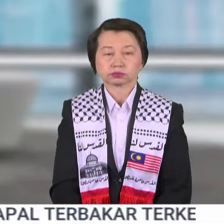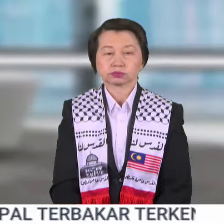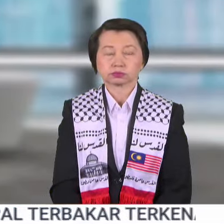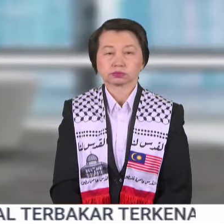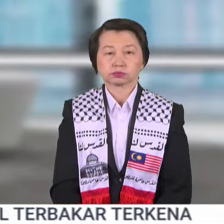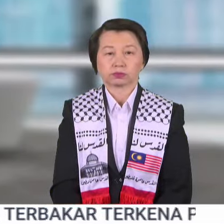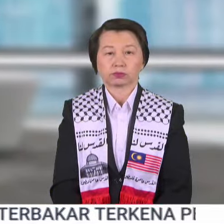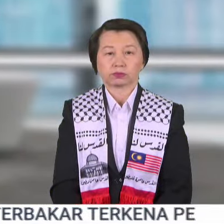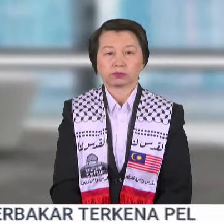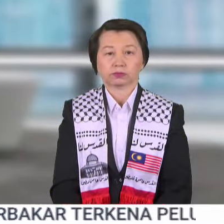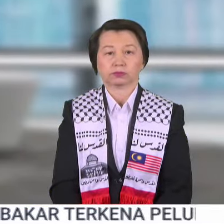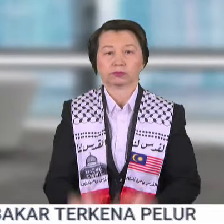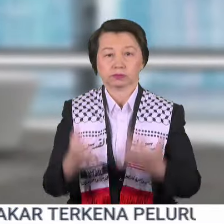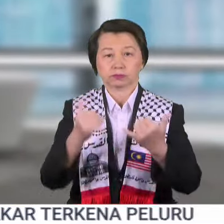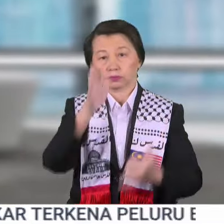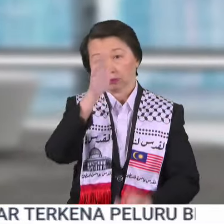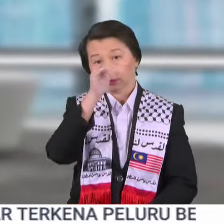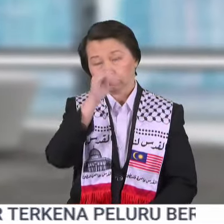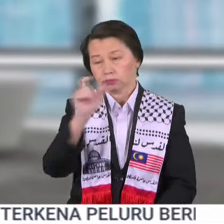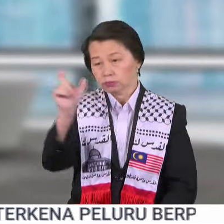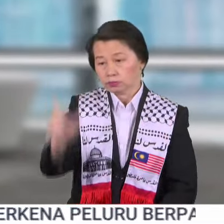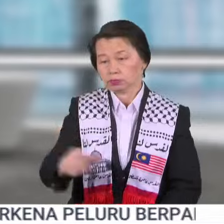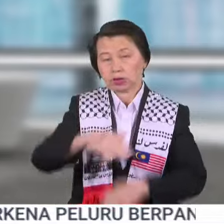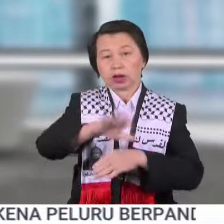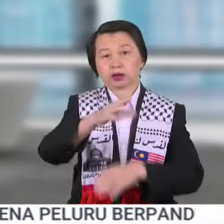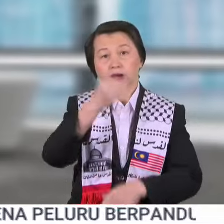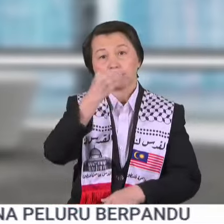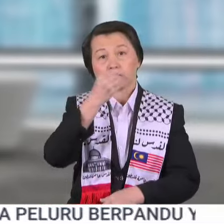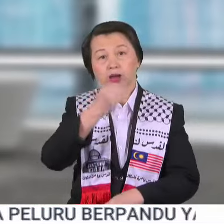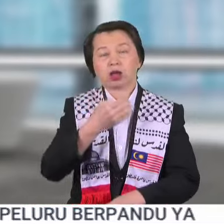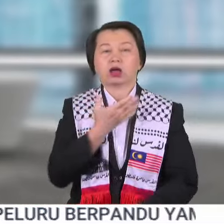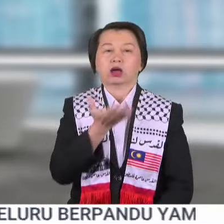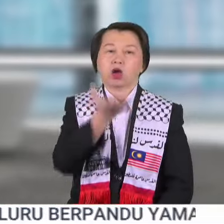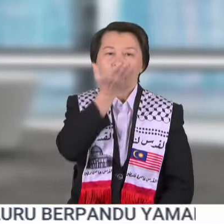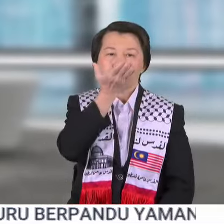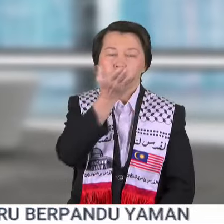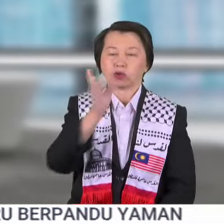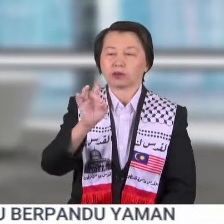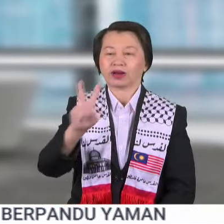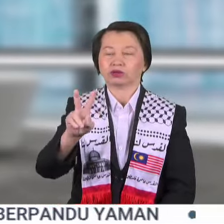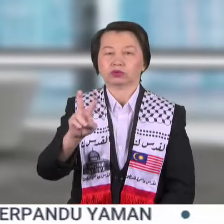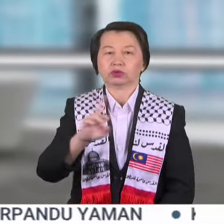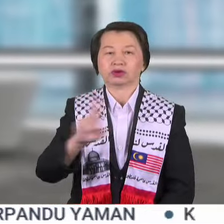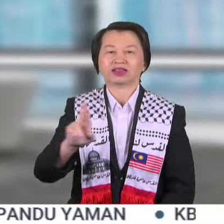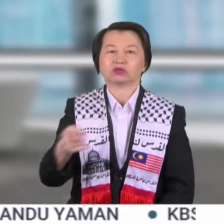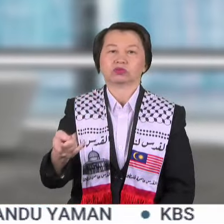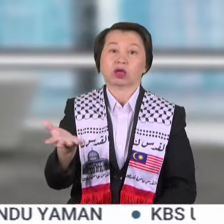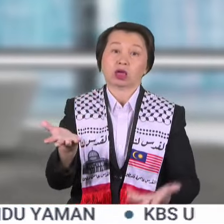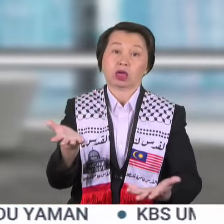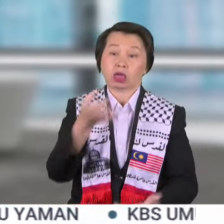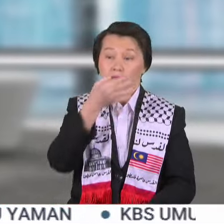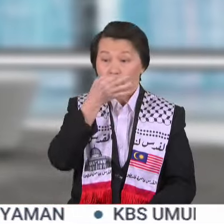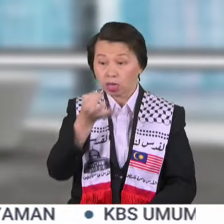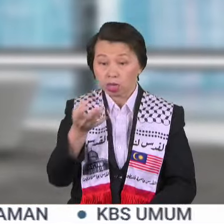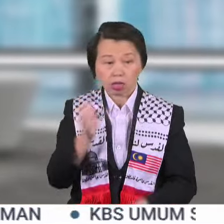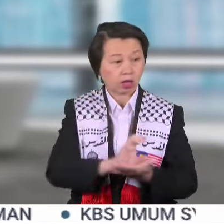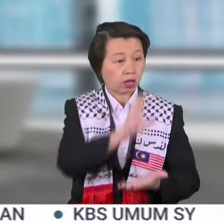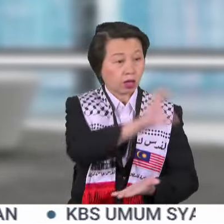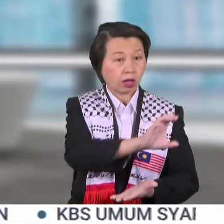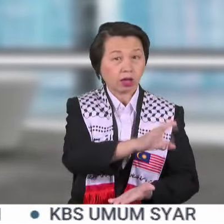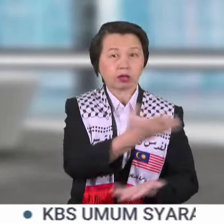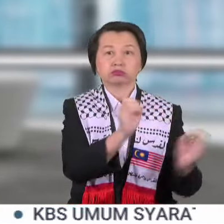doa ini pula di Melaka seorang penghantar makanan rugi r2,000 selepas terpedaya dengan pelaburan tidak